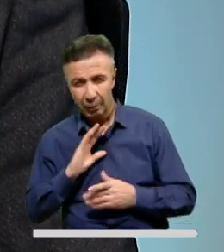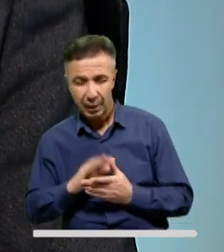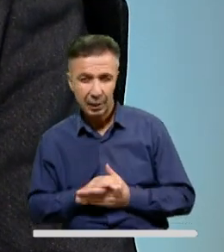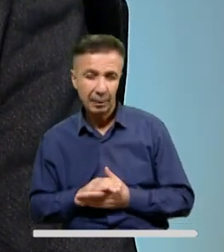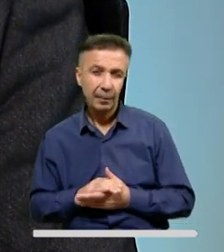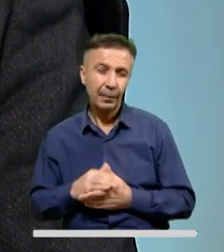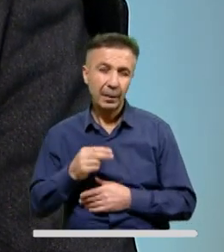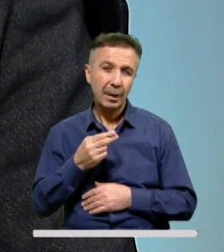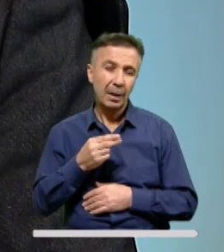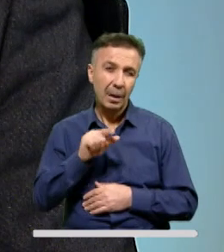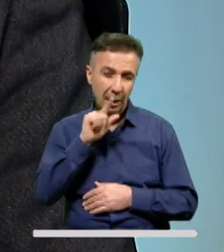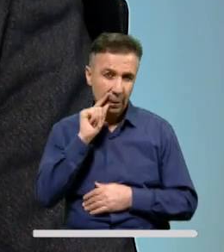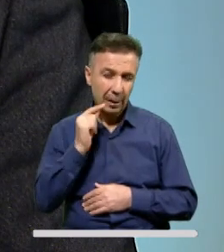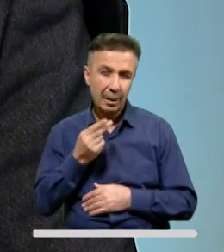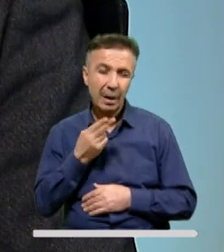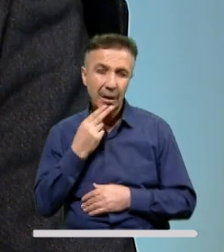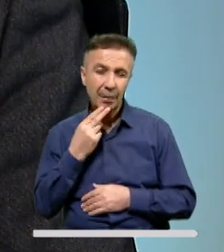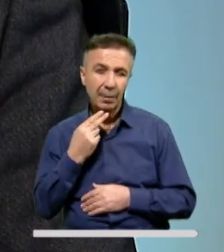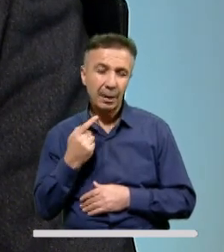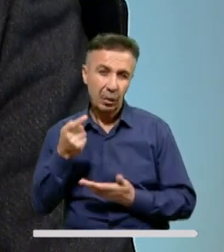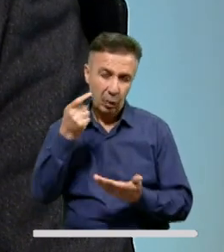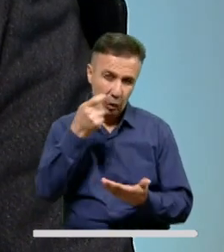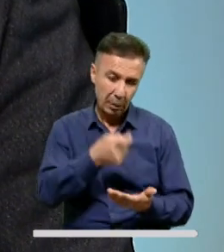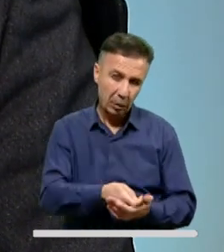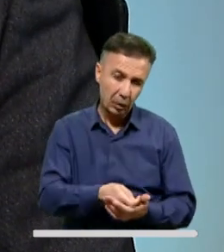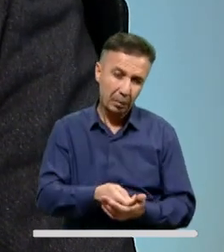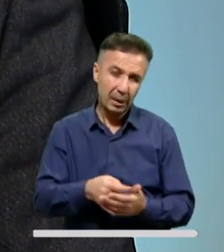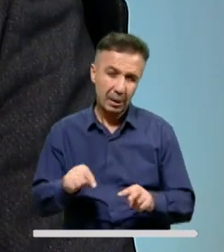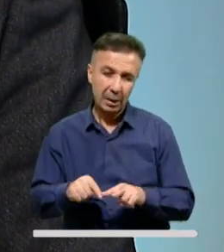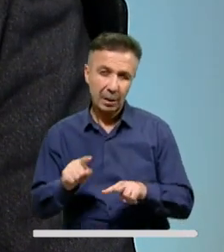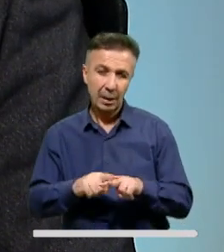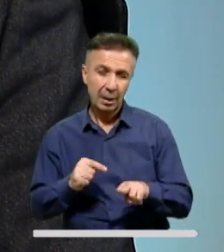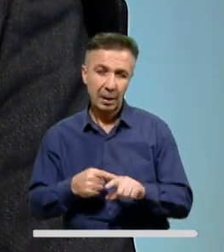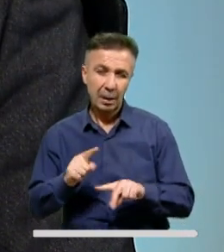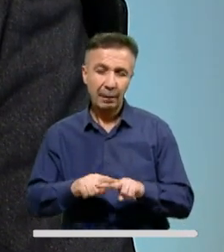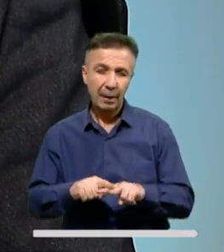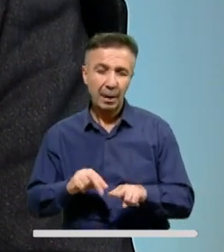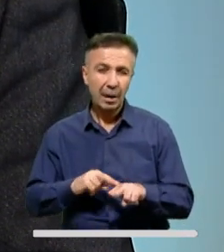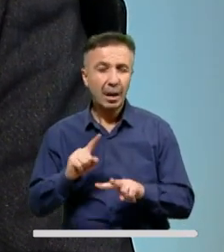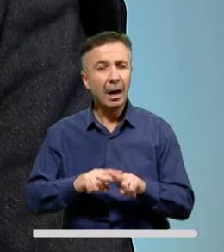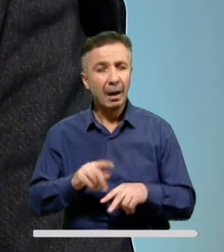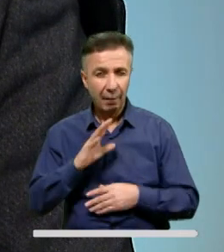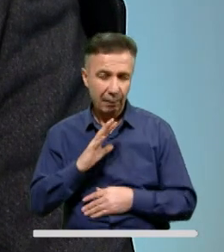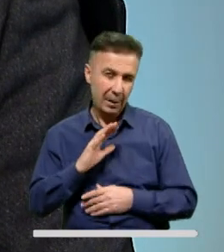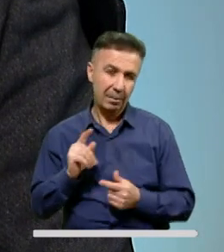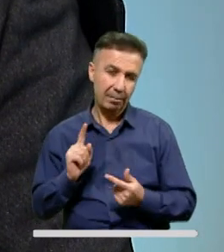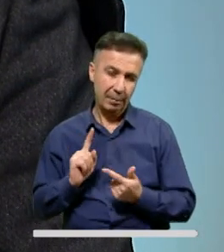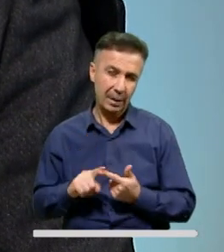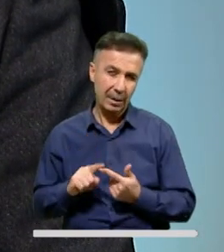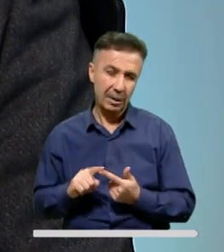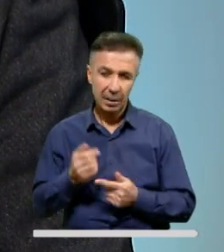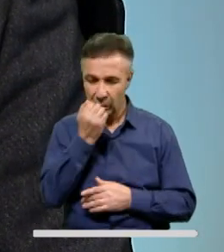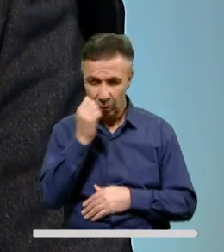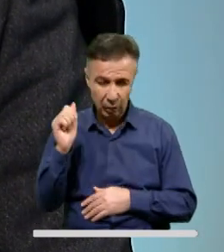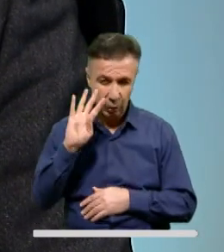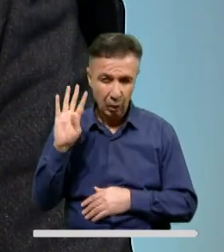erkeğin hanımına ödemekle zorunlu olduğu bir nafaka var, malum haliniz. Yani ikincisi iddet nafakası